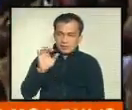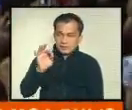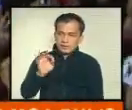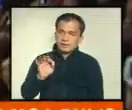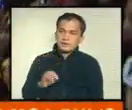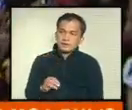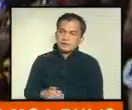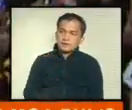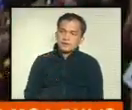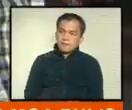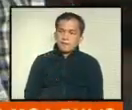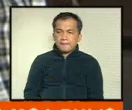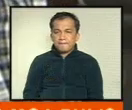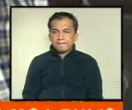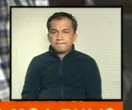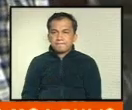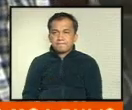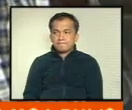9.